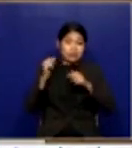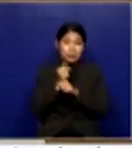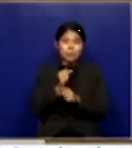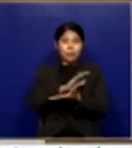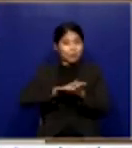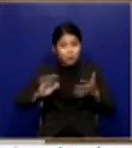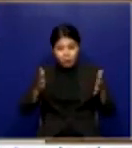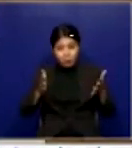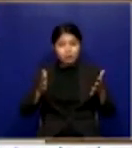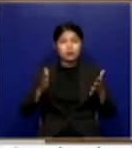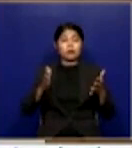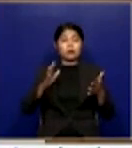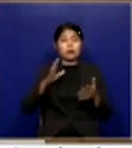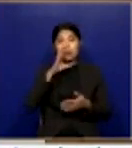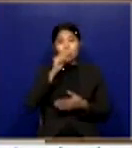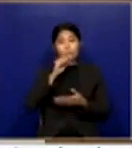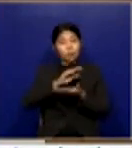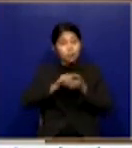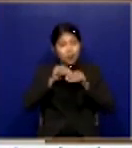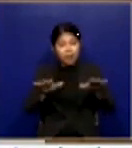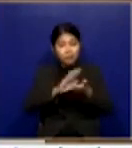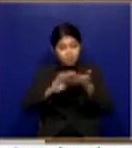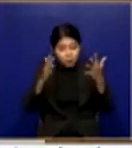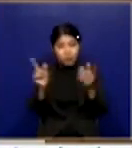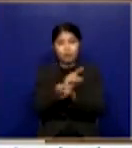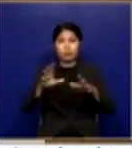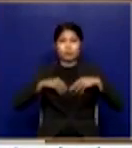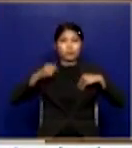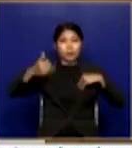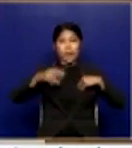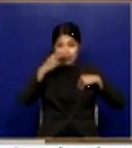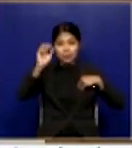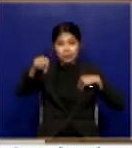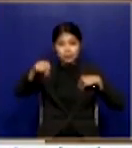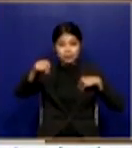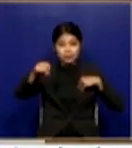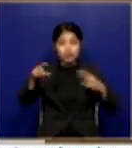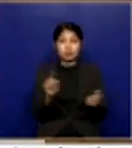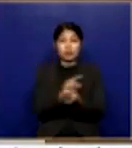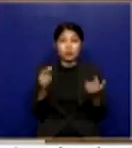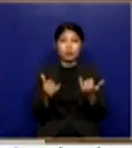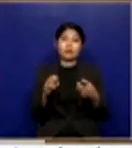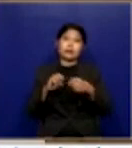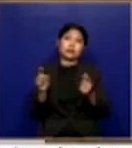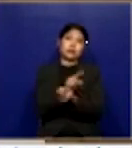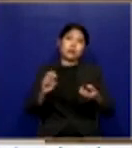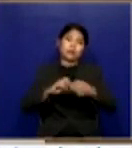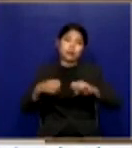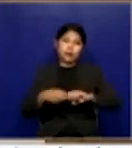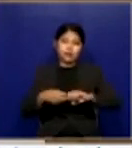ภาพแต่ผมคิดว่าสังคมรับไม่ได้วันนี้ท่านก็เห็นอยู่แล้วสังคมก็มีปัญหา